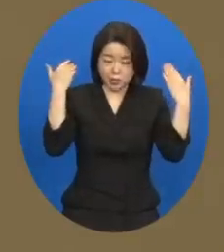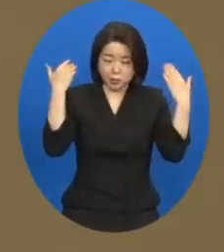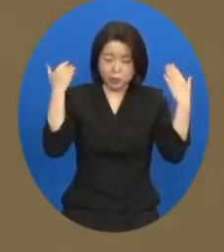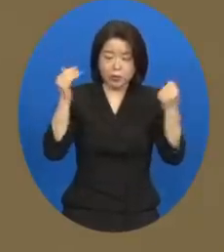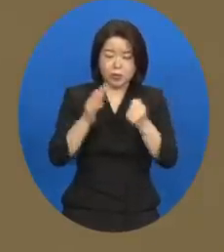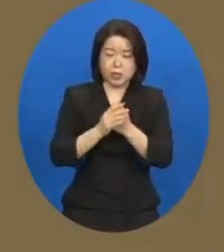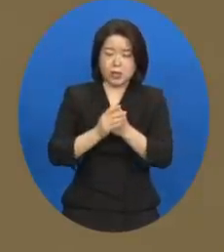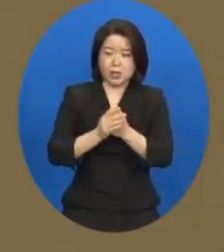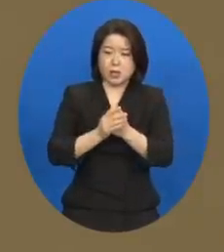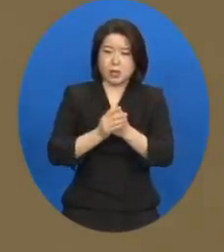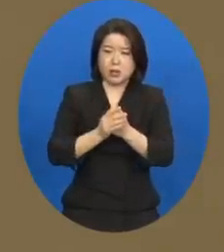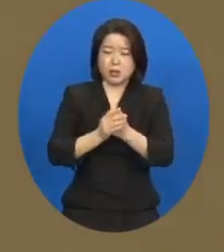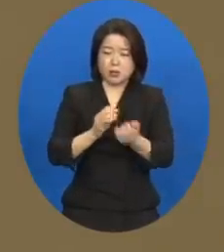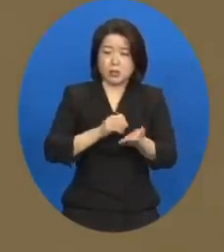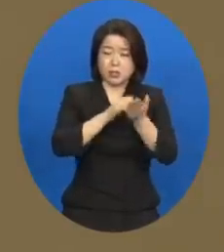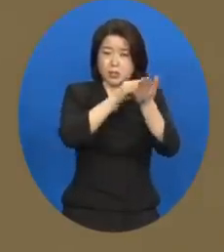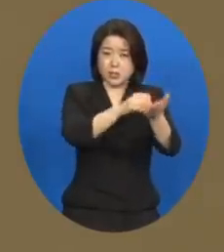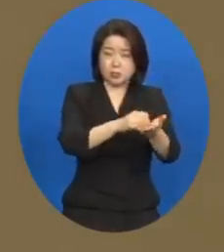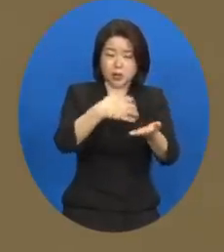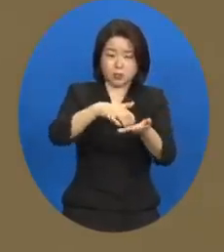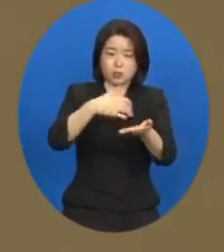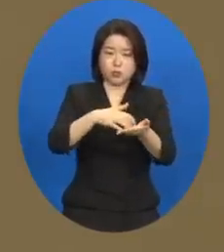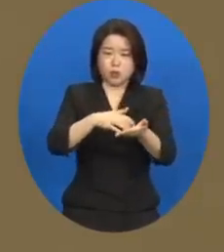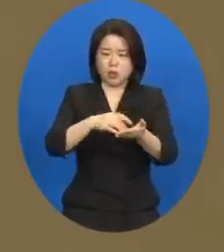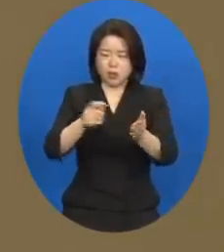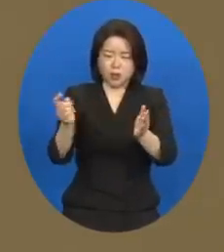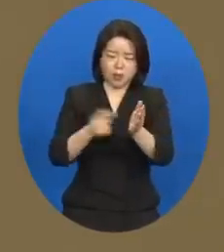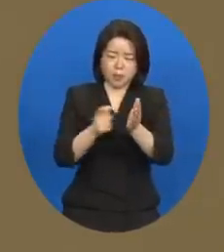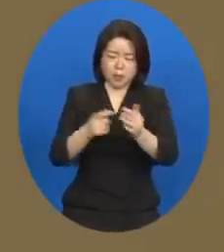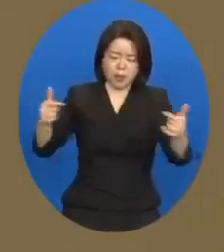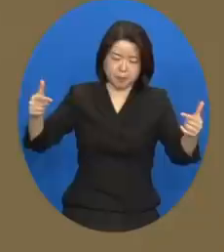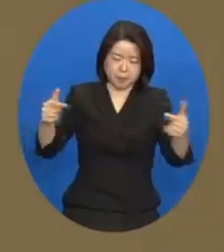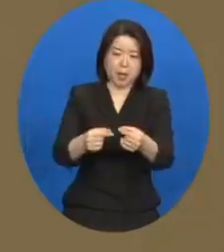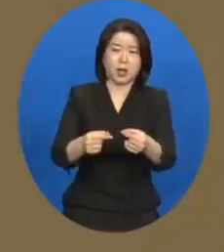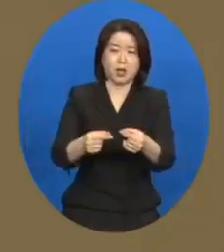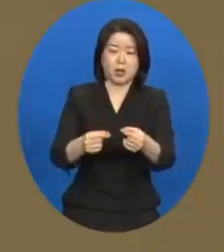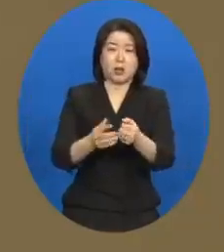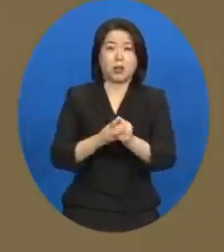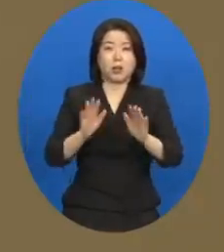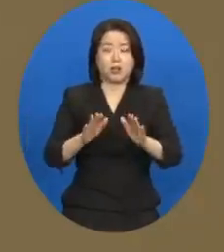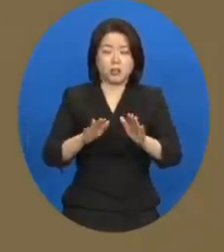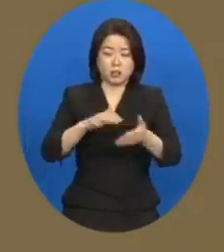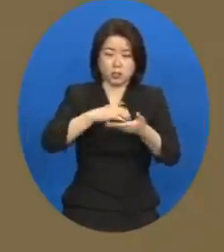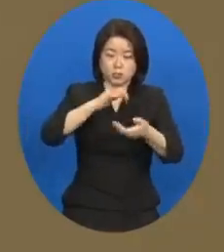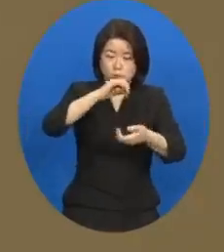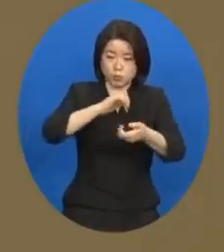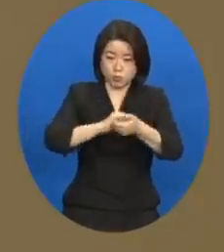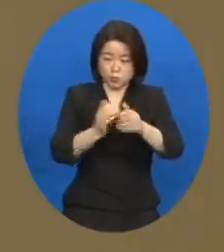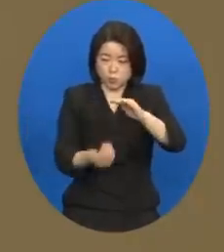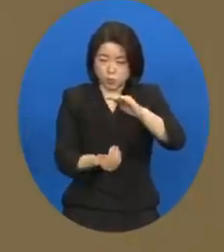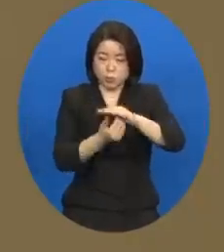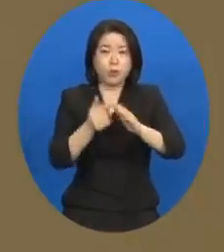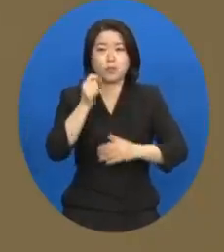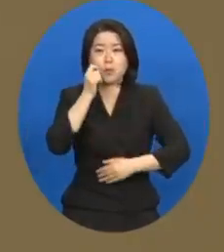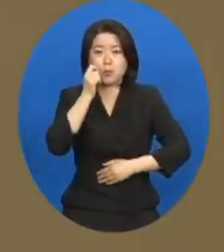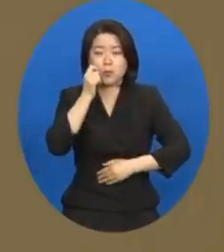신학생들 지원자 수가 격감하고 있답니다. 이제는 정원도 채우지 못할 정도가